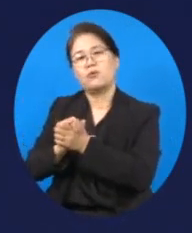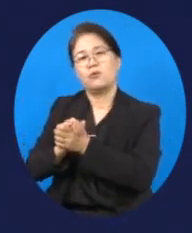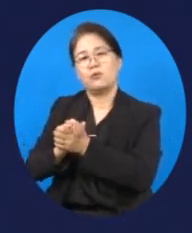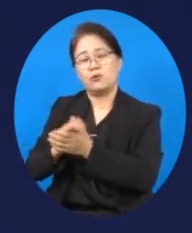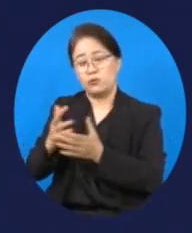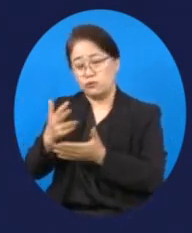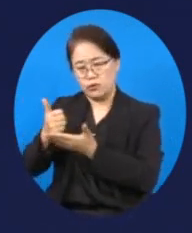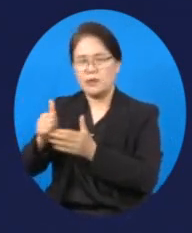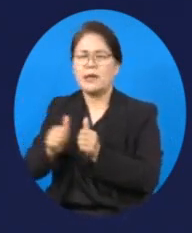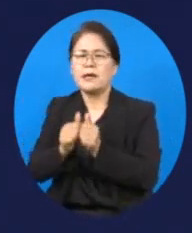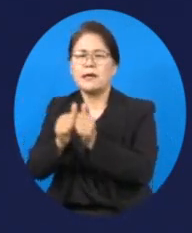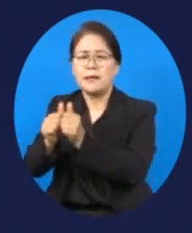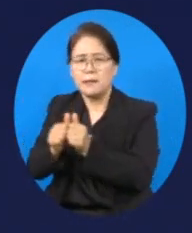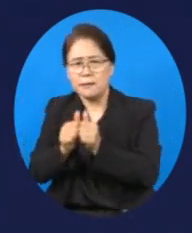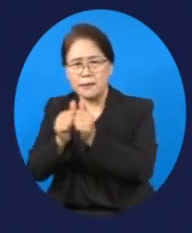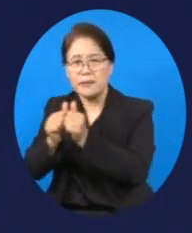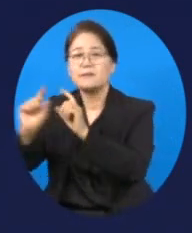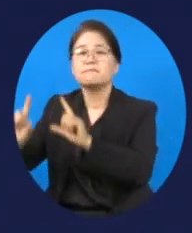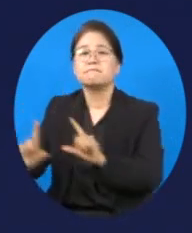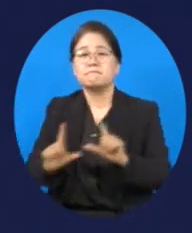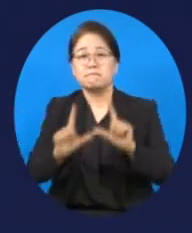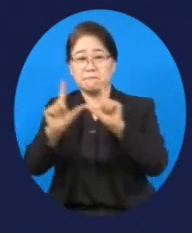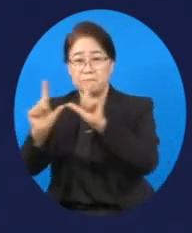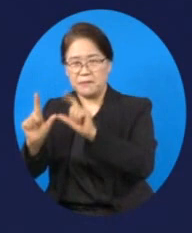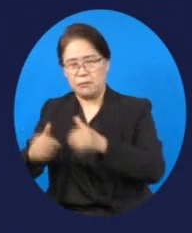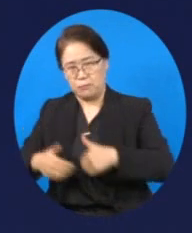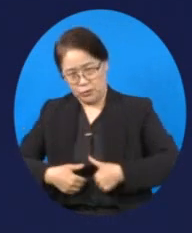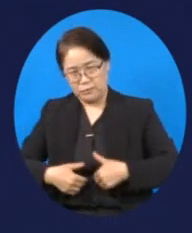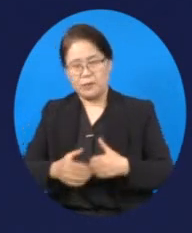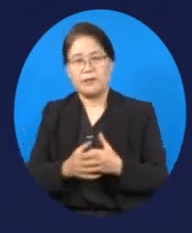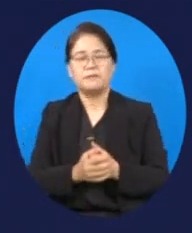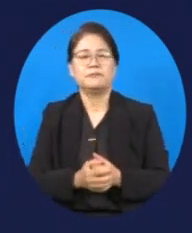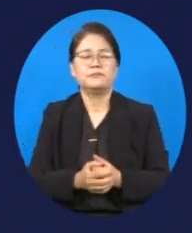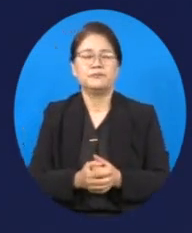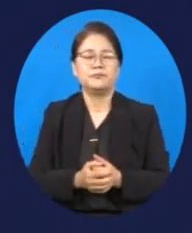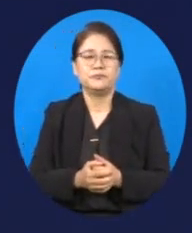주님과 동행하는 삶을 살아야 됩니다